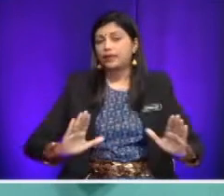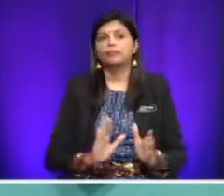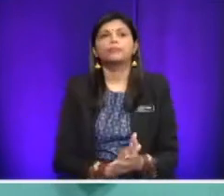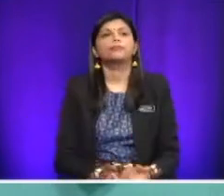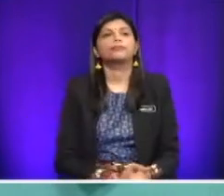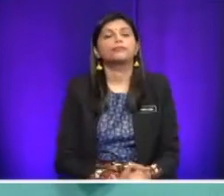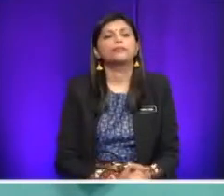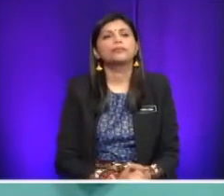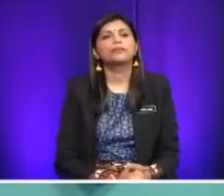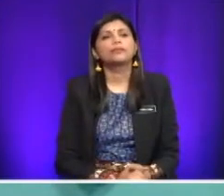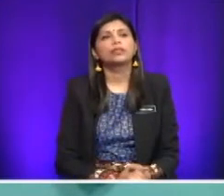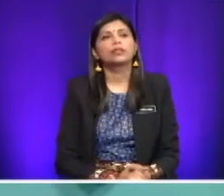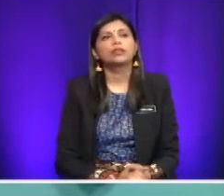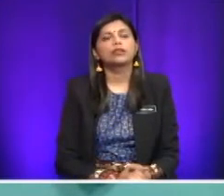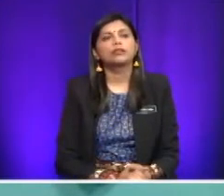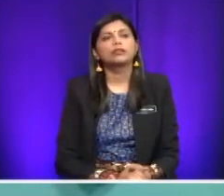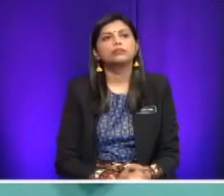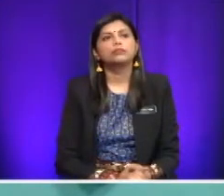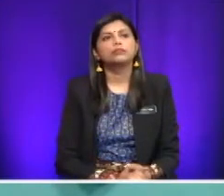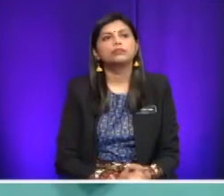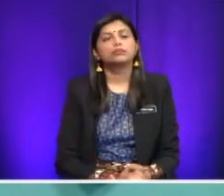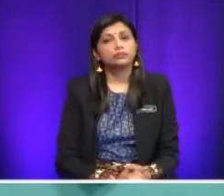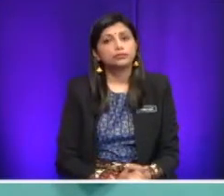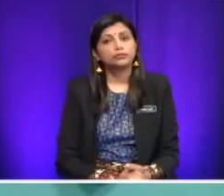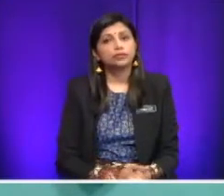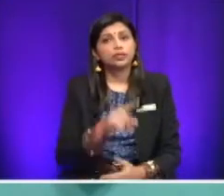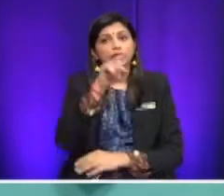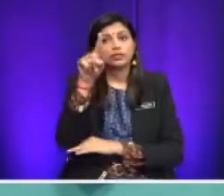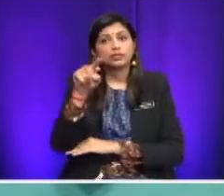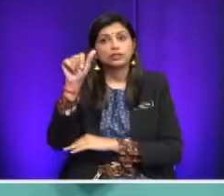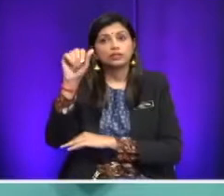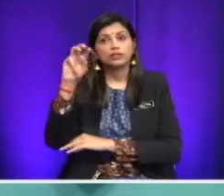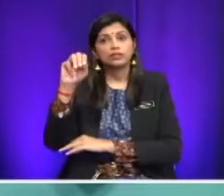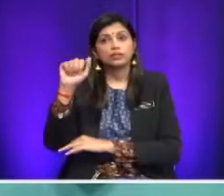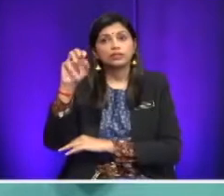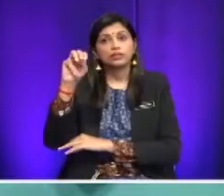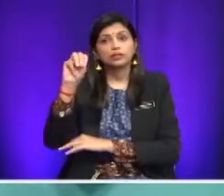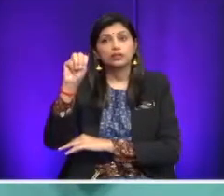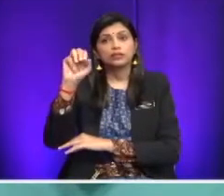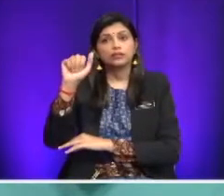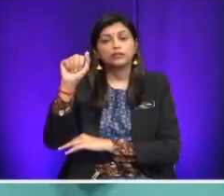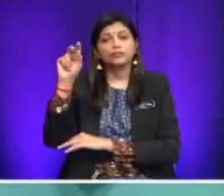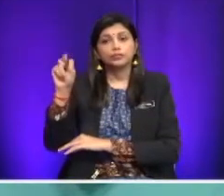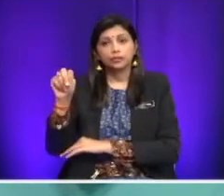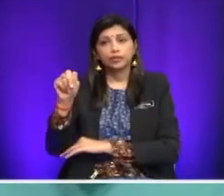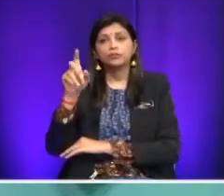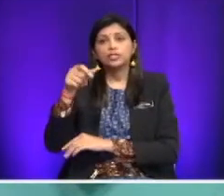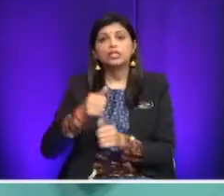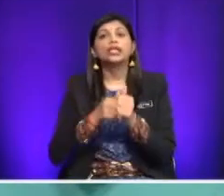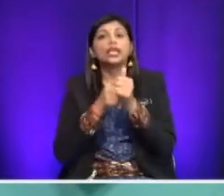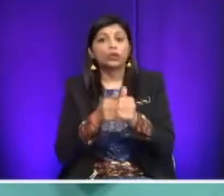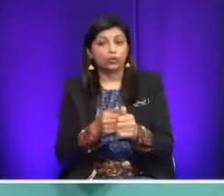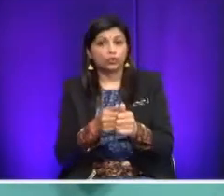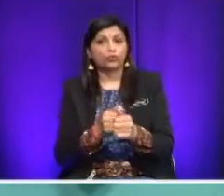akan setahu dipakai sama bintis sampai kontemporer dan juga model dan juga sama takraw modern pertama-tama nih